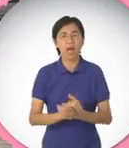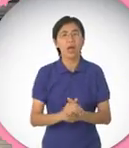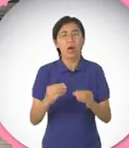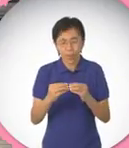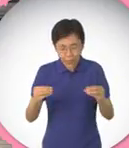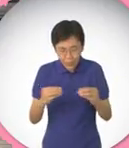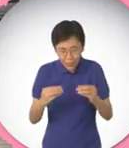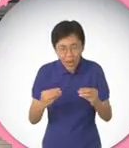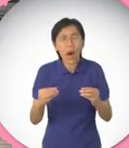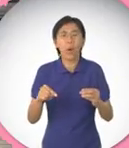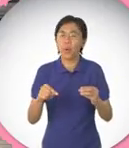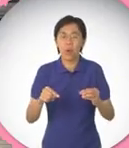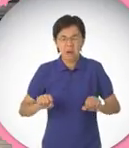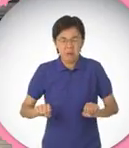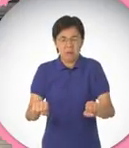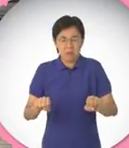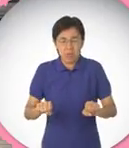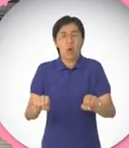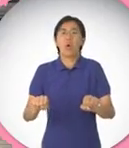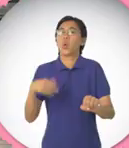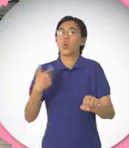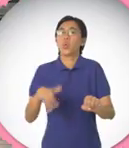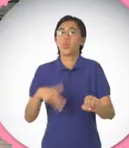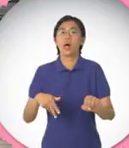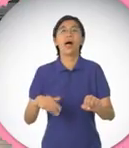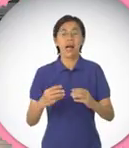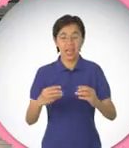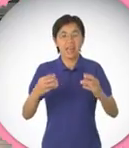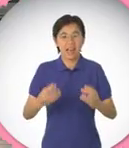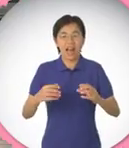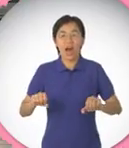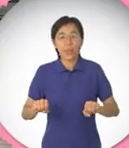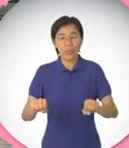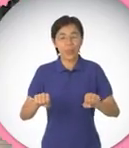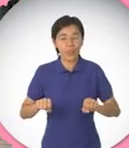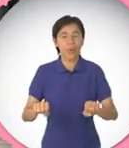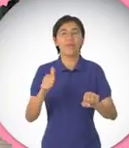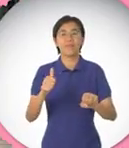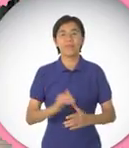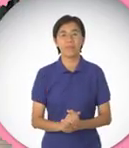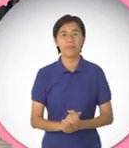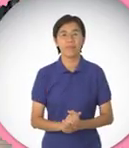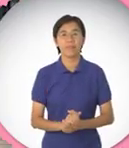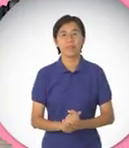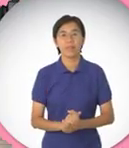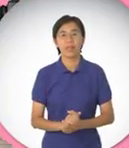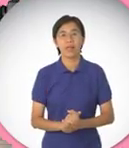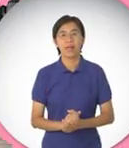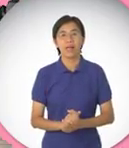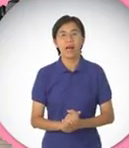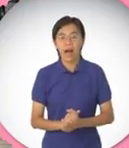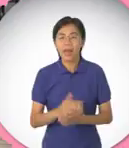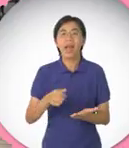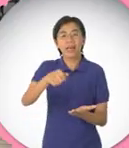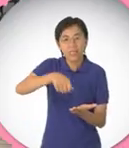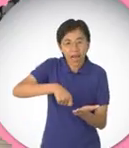ะอันนั้นเราต้องออกแรงเยอะนะคะถ้าอย่างนี้มันหนักอยู่แล้วก็เหมาะแล้วนะคะแล้วก็จะมีที่ตัดโดจะใช้เป็นพลาสติกหรือว่าใช้เป็นเ